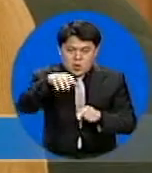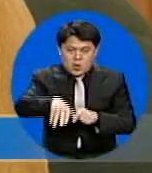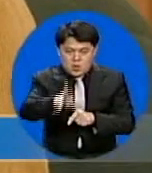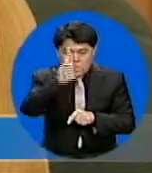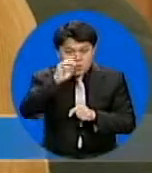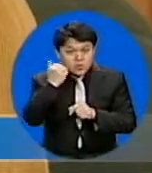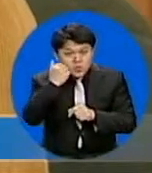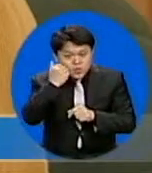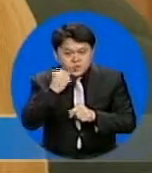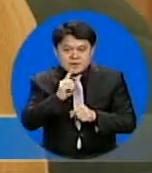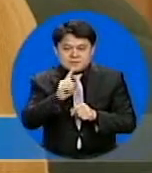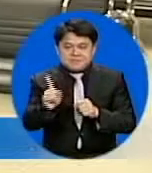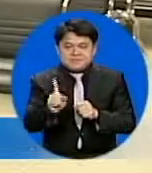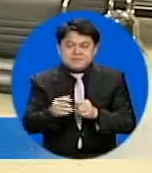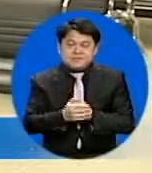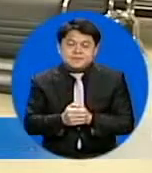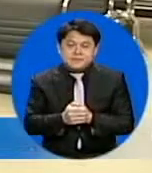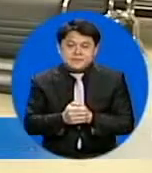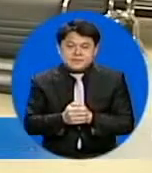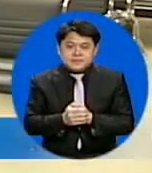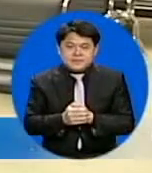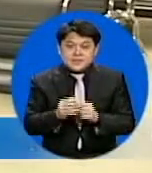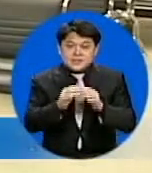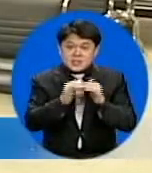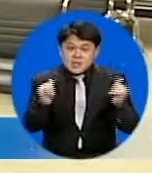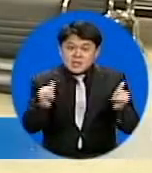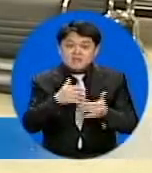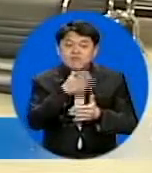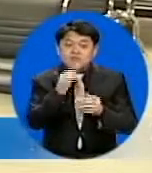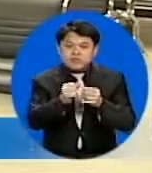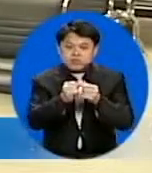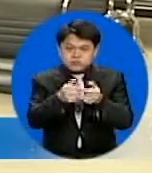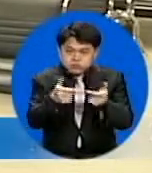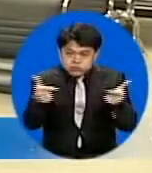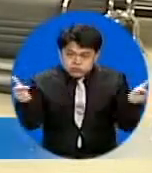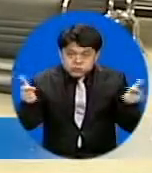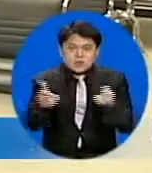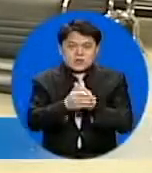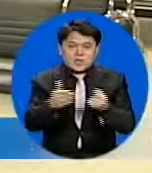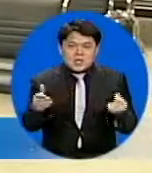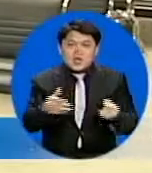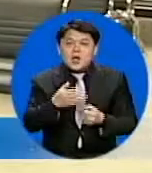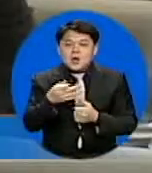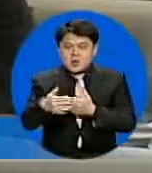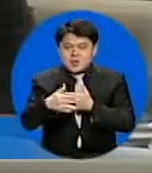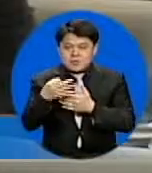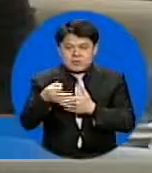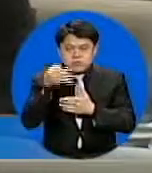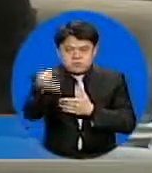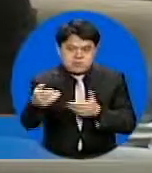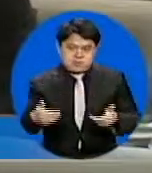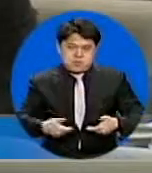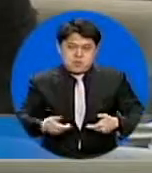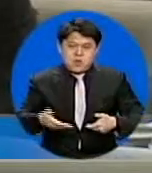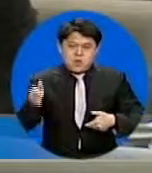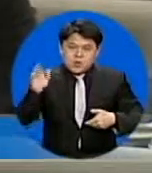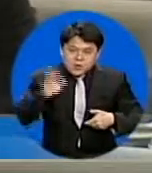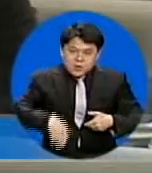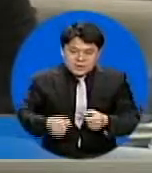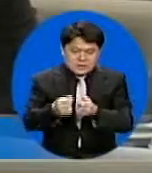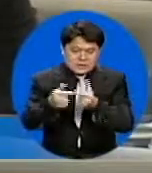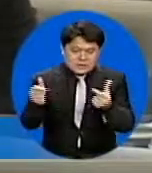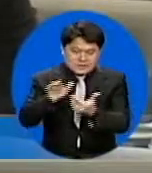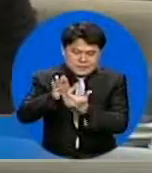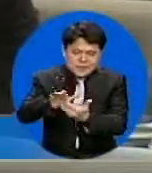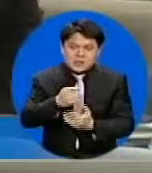박영택 정책분석팀 부연구위원은 인구 고령화에 따른 노인 의료비 지출은 불가피한 일이지만 조금이라도 증가